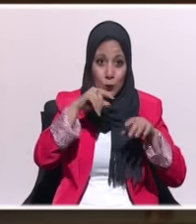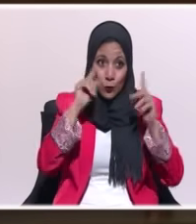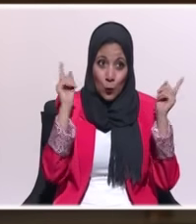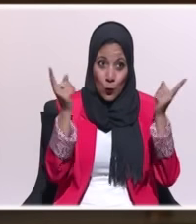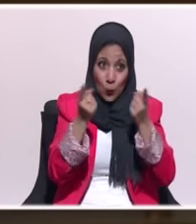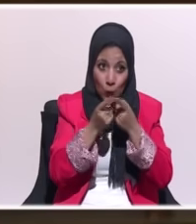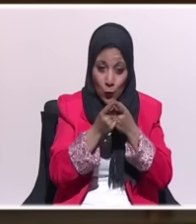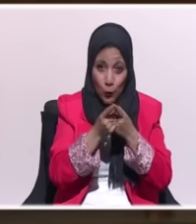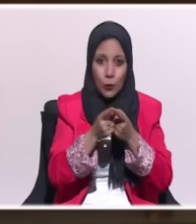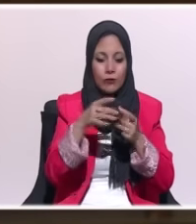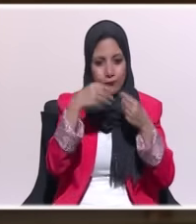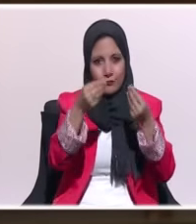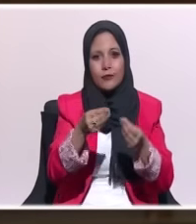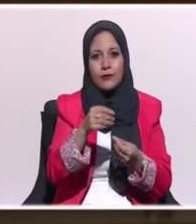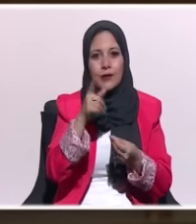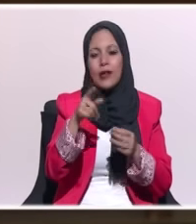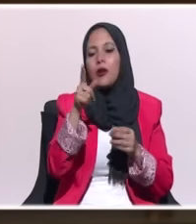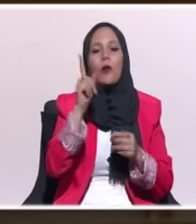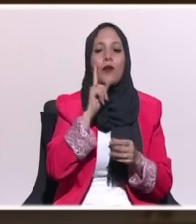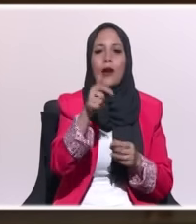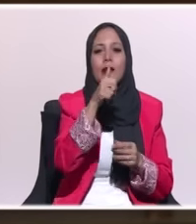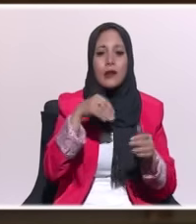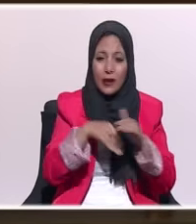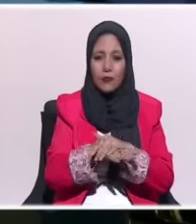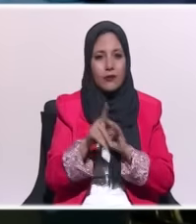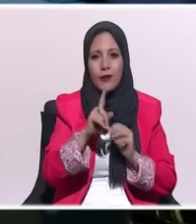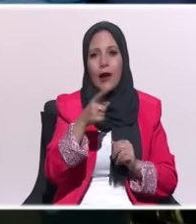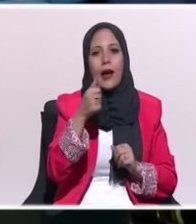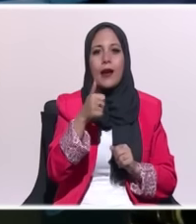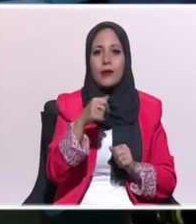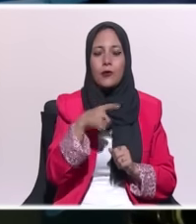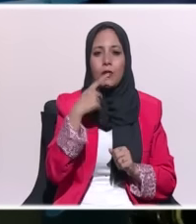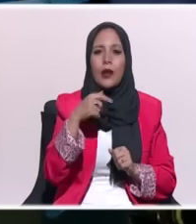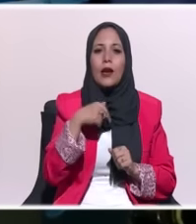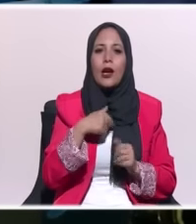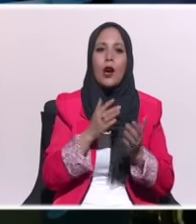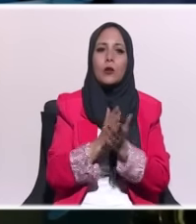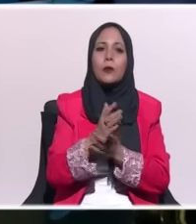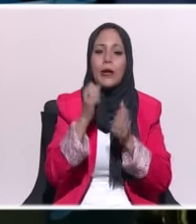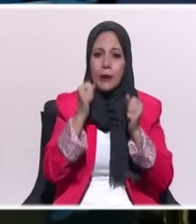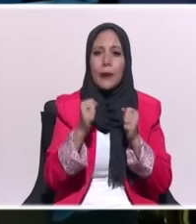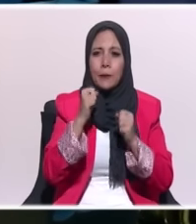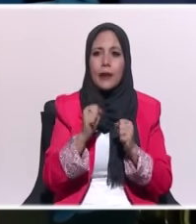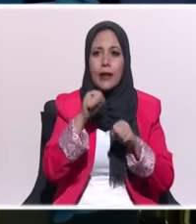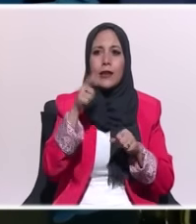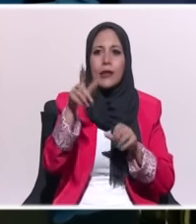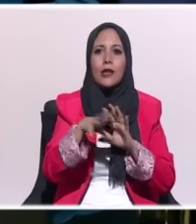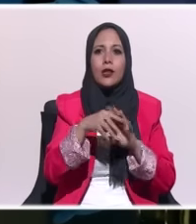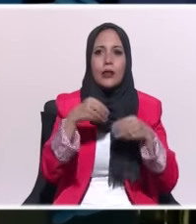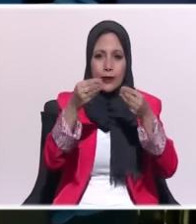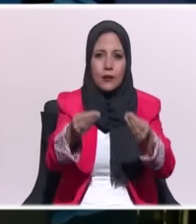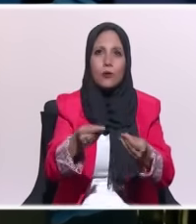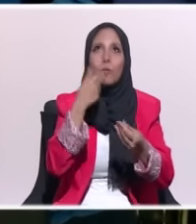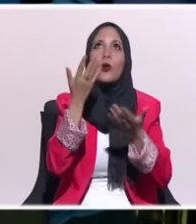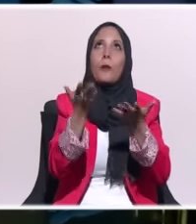انجبتش لكن هي افضل بكتير من اللي انجبت ورمت ده حقيقي. هي هو ده طلبي اللي انا بلح عليه جامد جدا. حاضر باذن الله يا